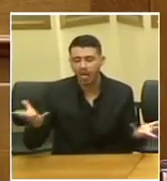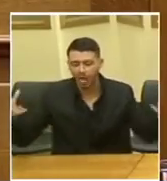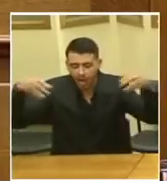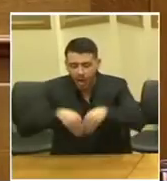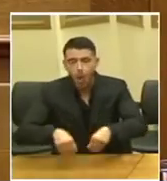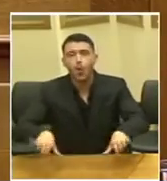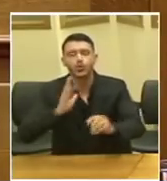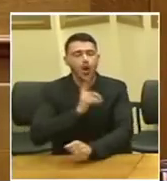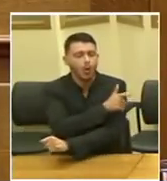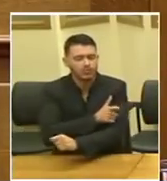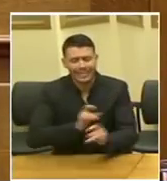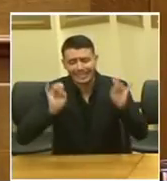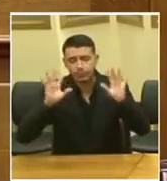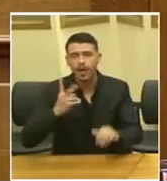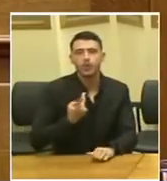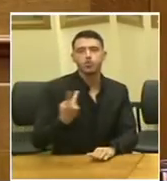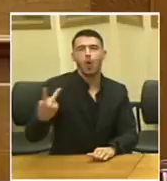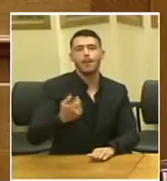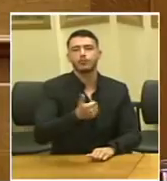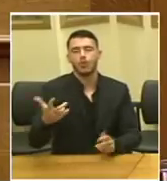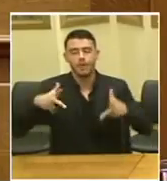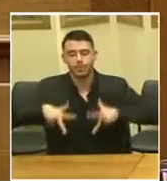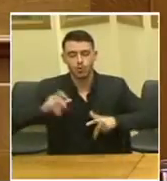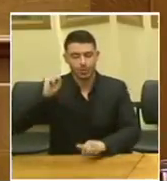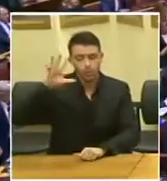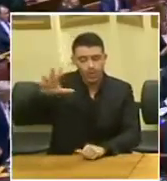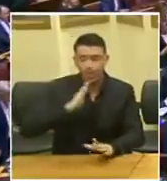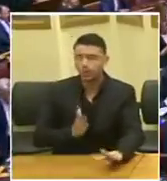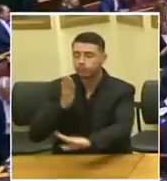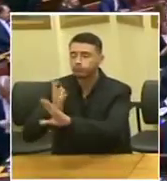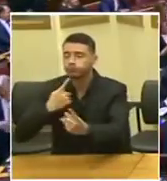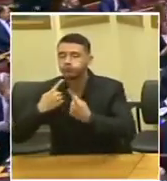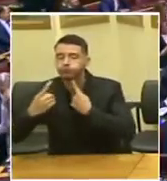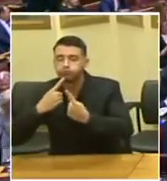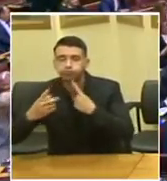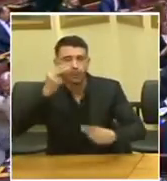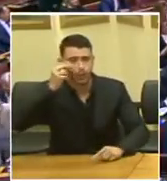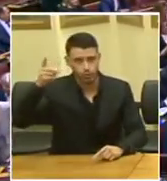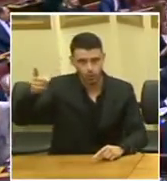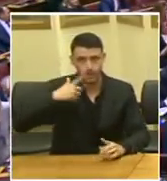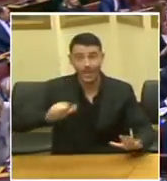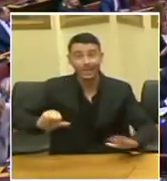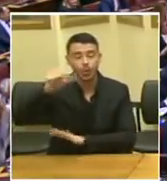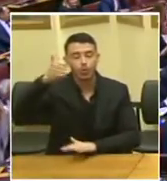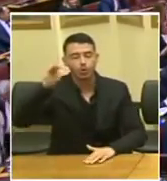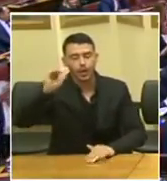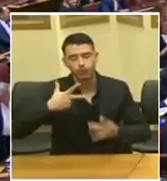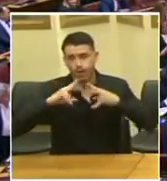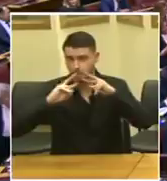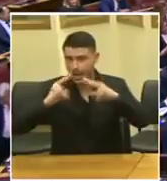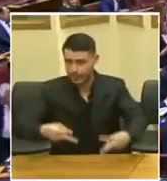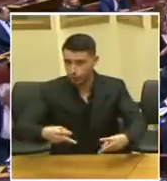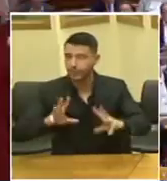ΕΥΠ, αλλά με την υπηρεσία του Υπουργείου Εξωτερικών. Το πρώτο ερώτημα που έχουμε να απαντήσουμε είναι τι κρίνεται